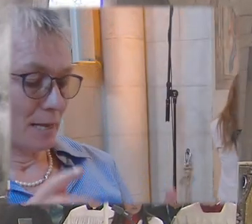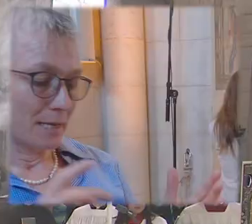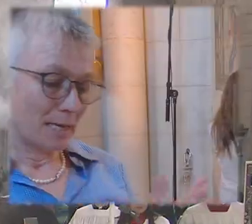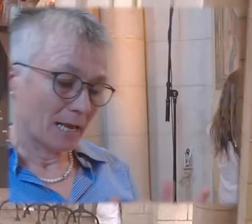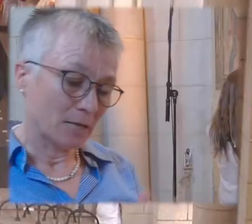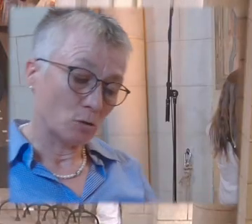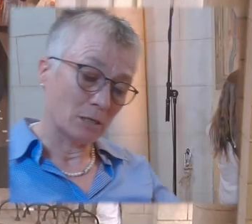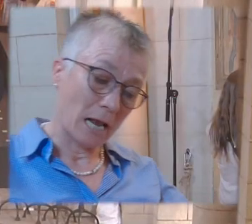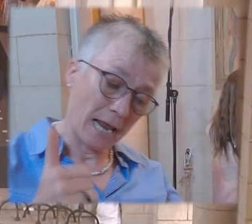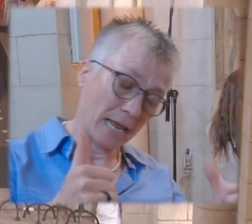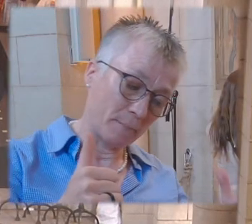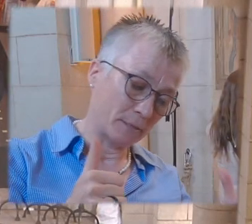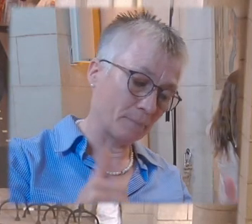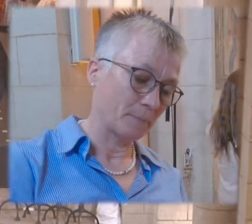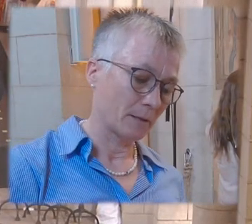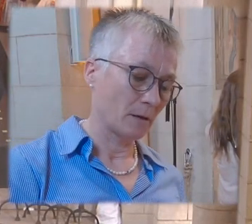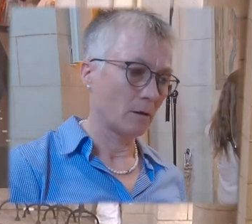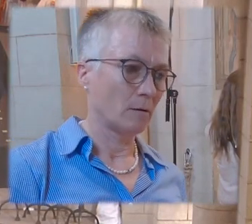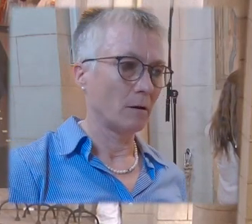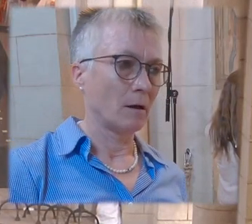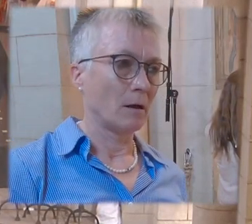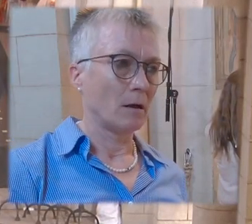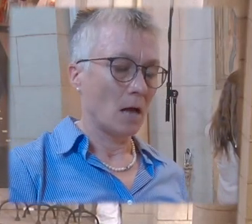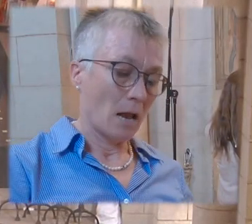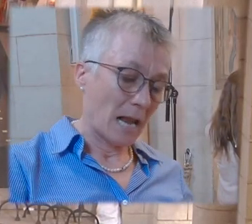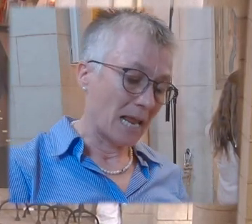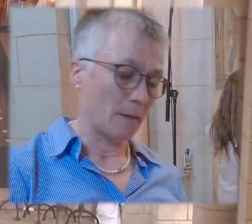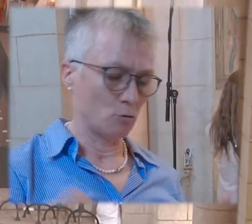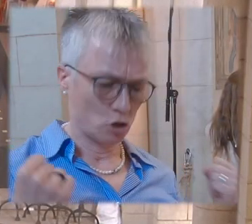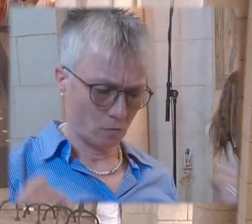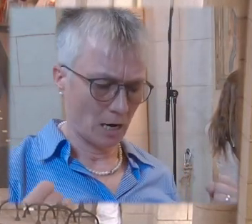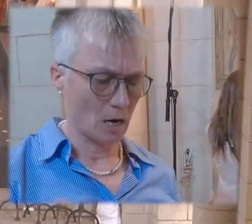Gesungen wird selig, wenn Christus auf dem Weg begegnet.